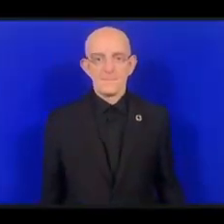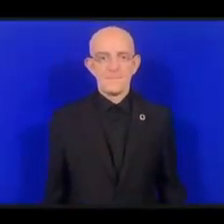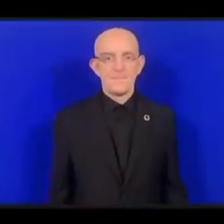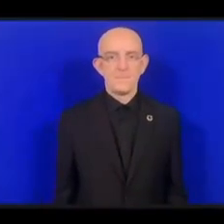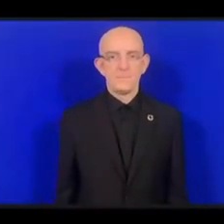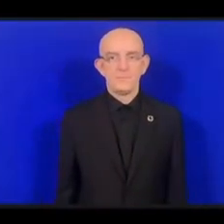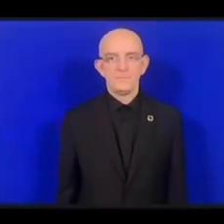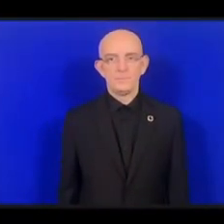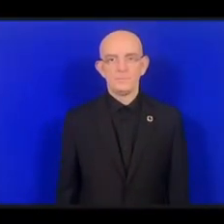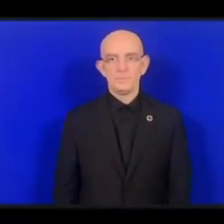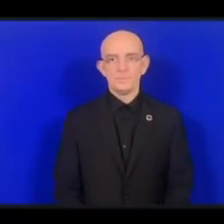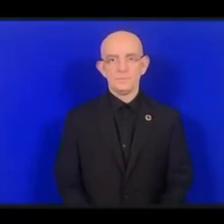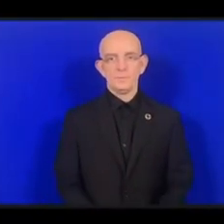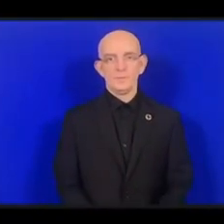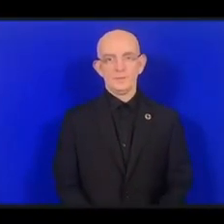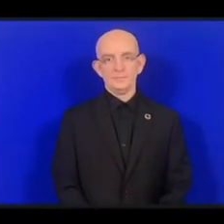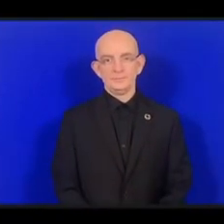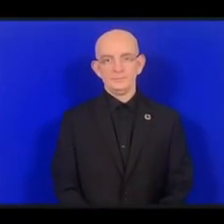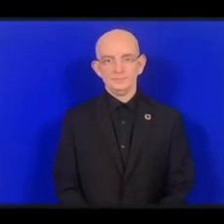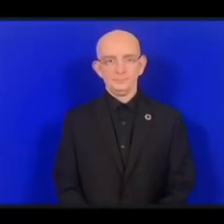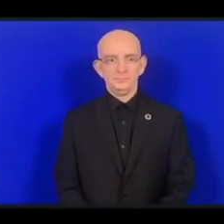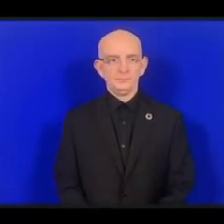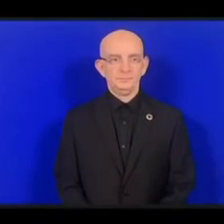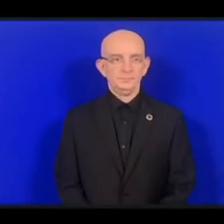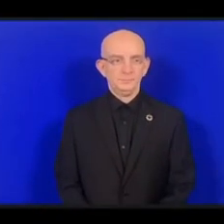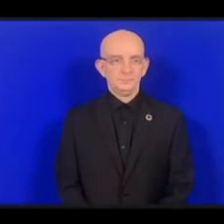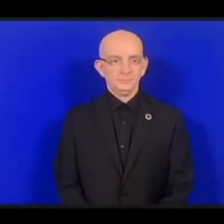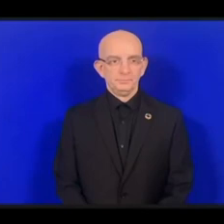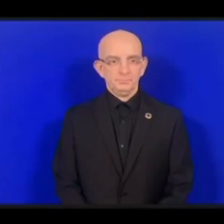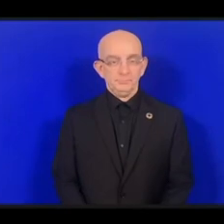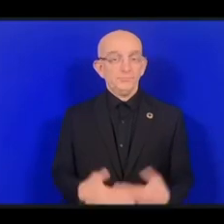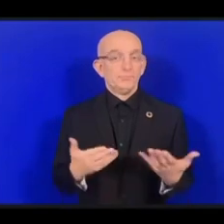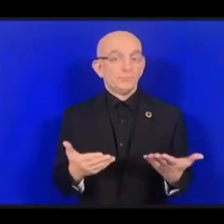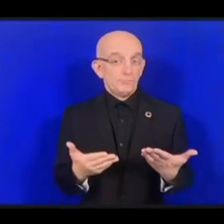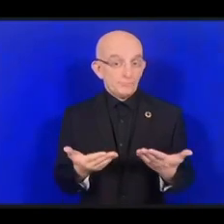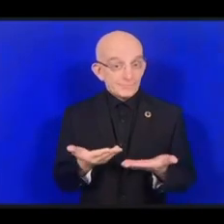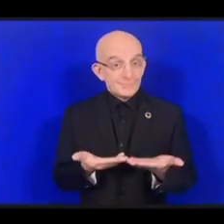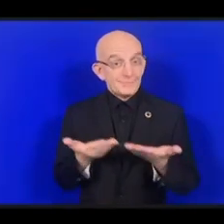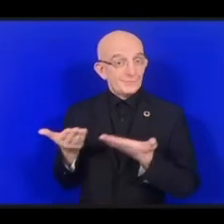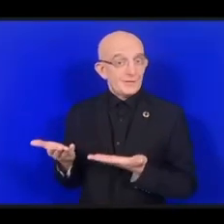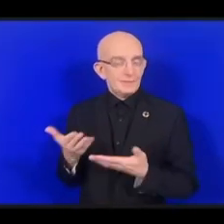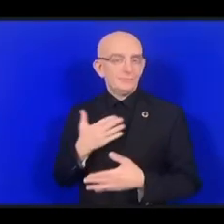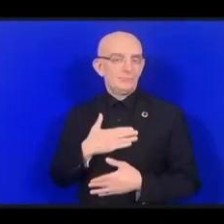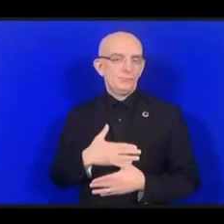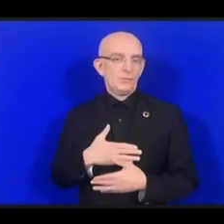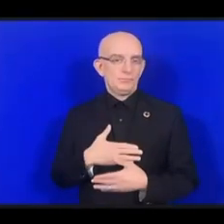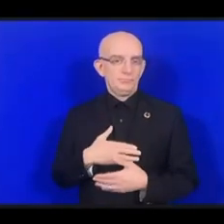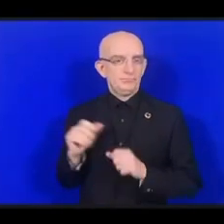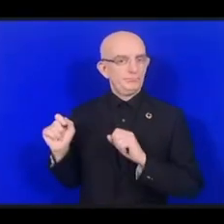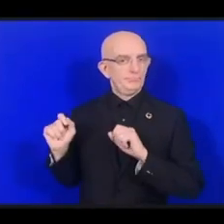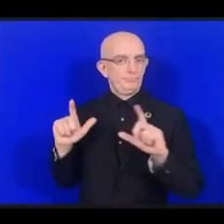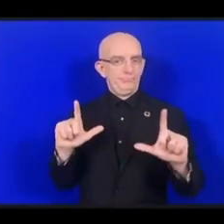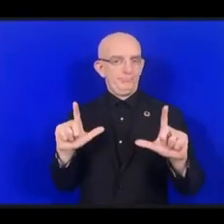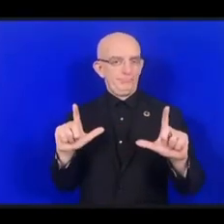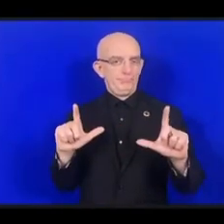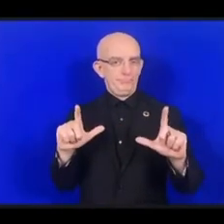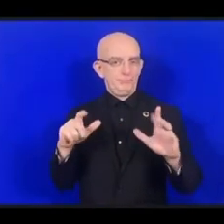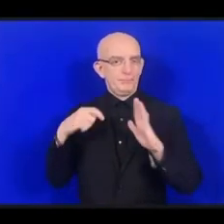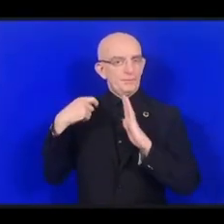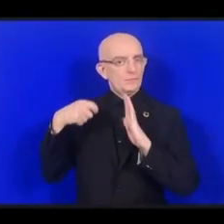maintenant nous aimerions présenter une vidéo de Monsieur Denis Francis président de l'Assemblée gén général des